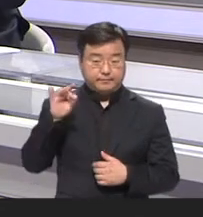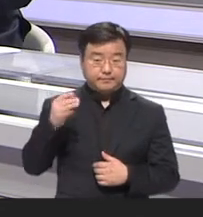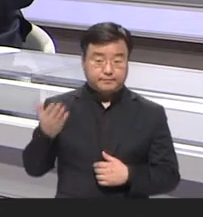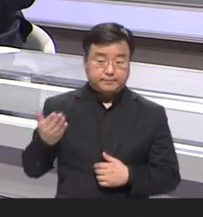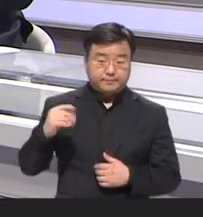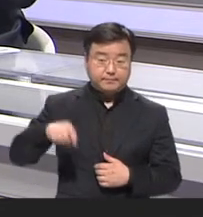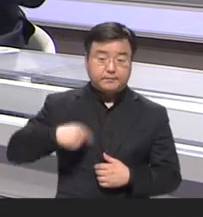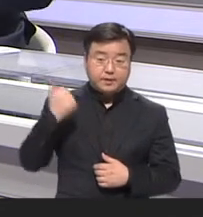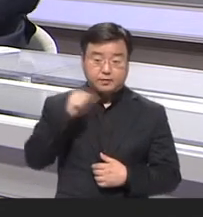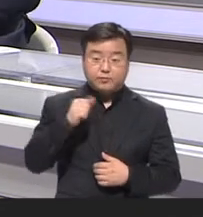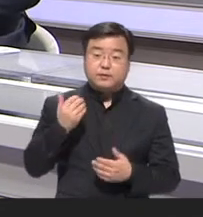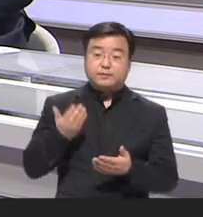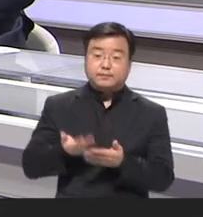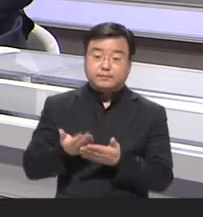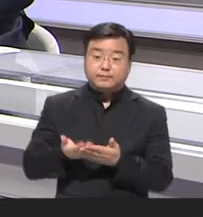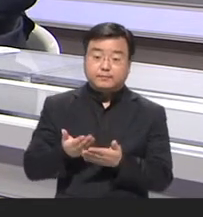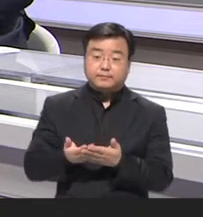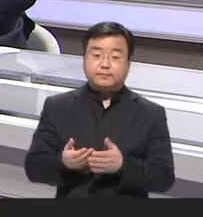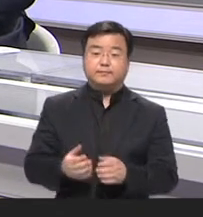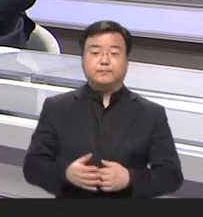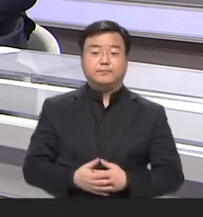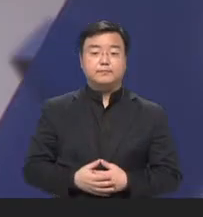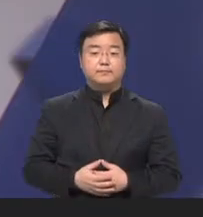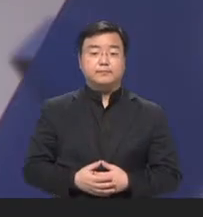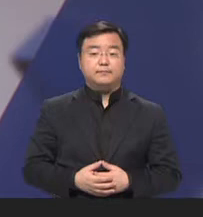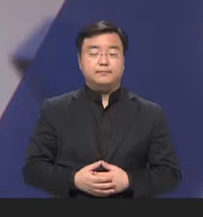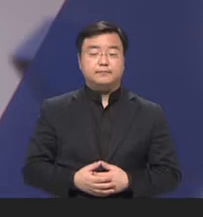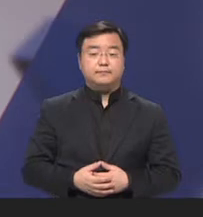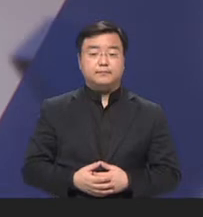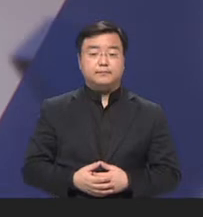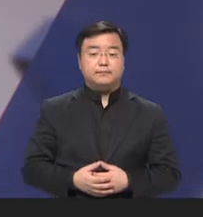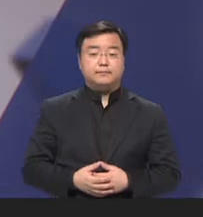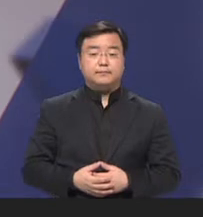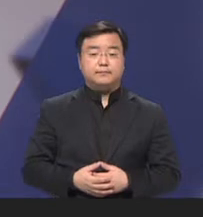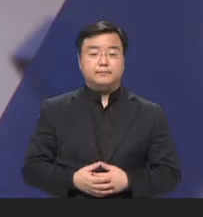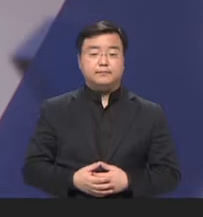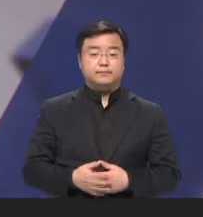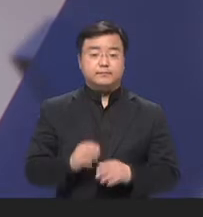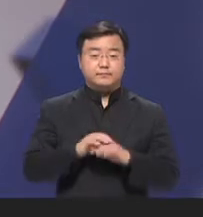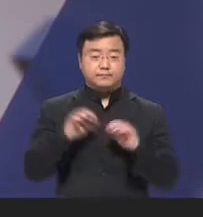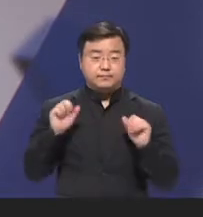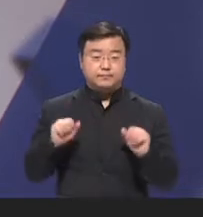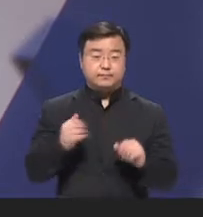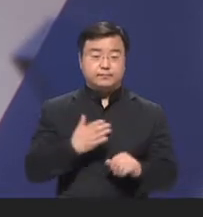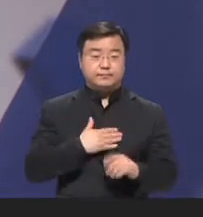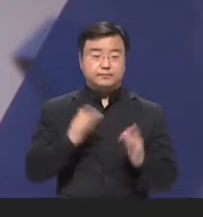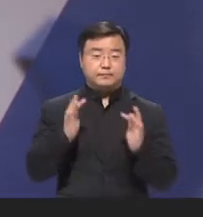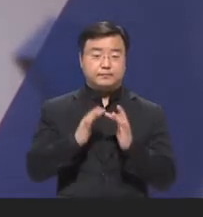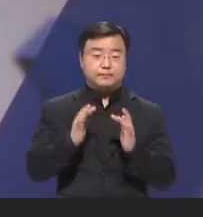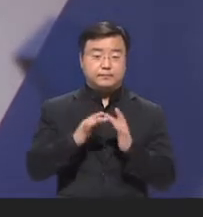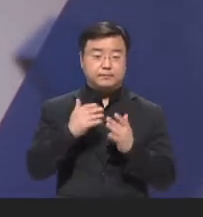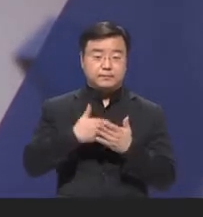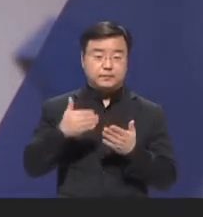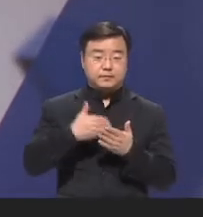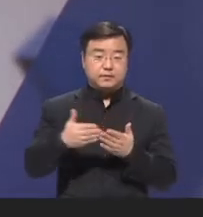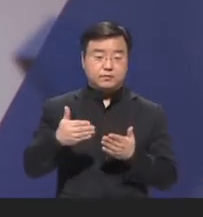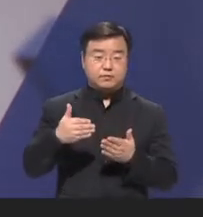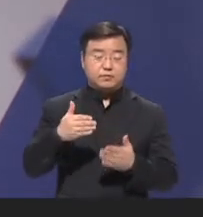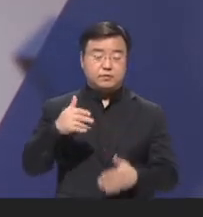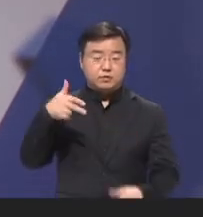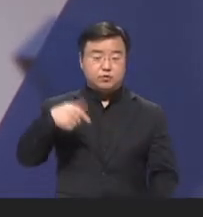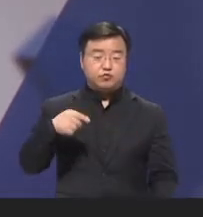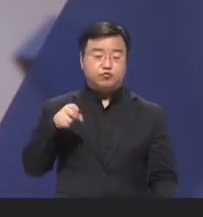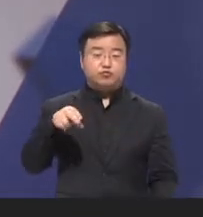소개를 좀 간략하게 시청자 분들께 직접 좀 해 주시죠 네 안녕하세요 저는 웹툰작가 주병 입니다 저는